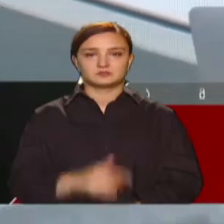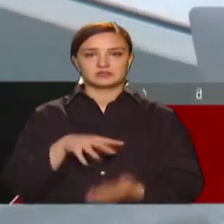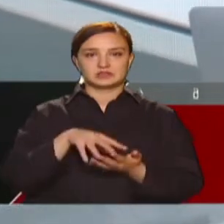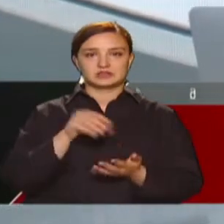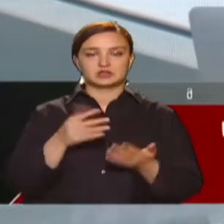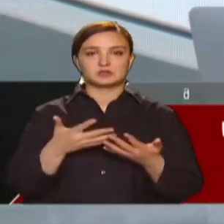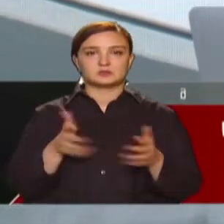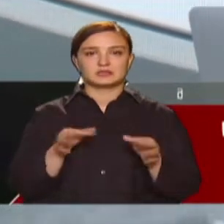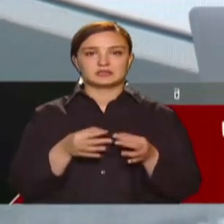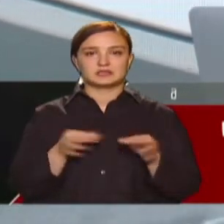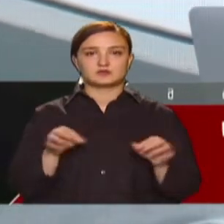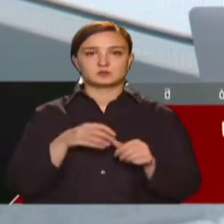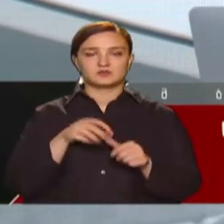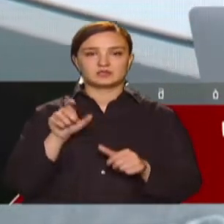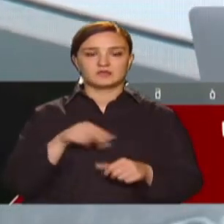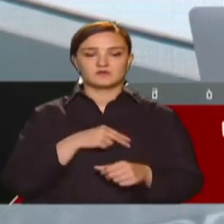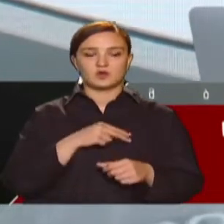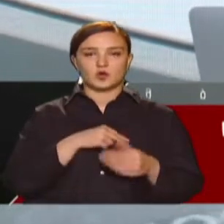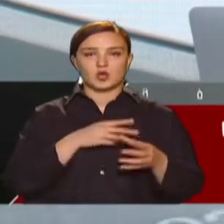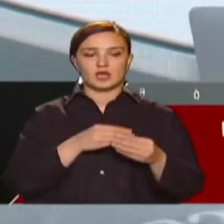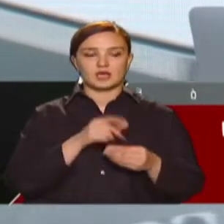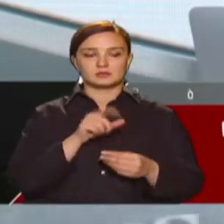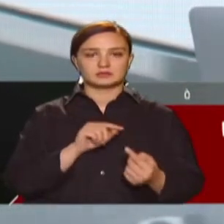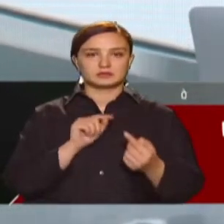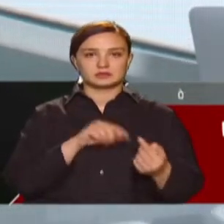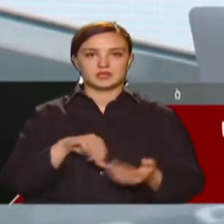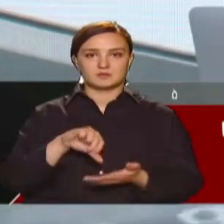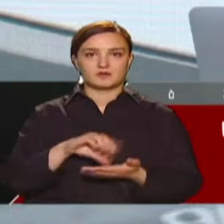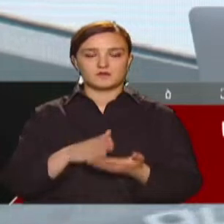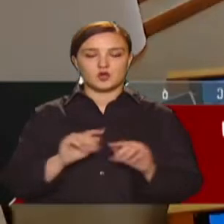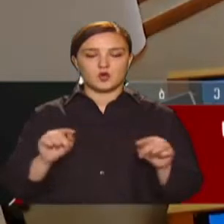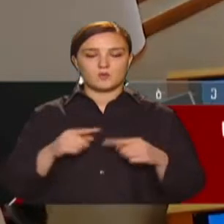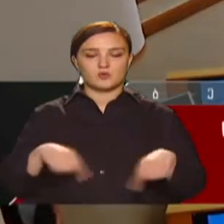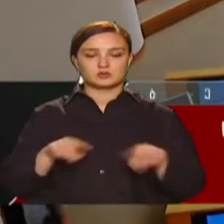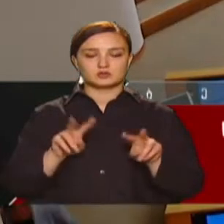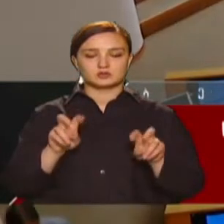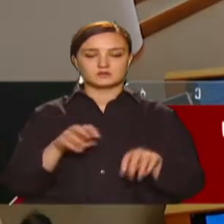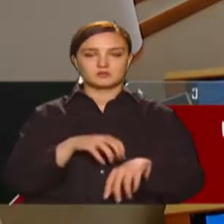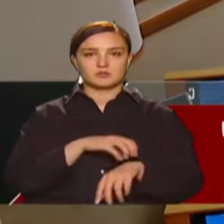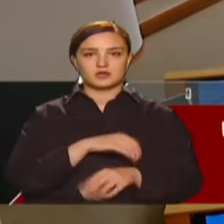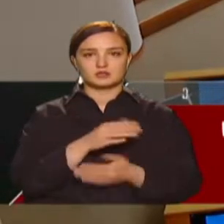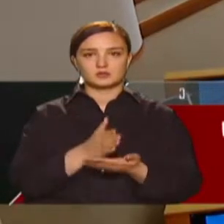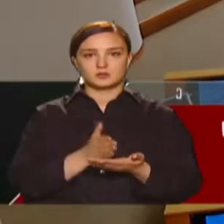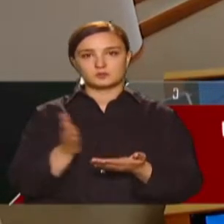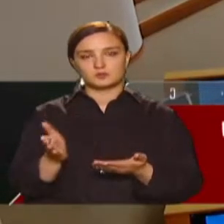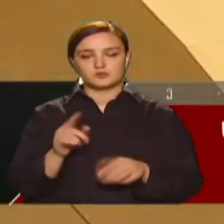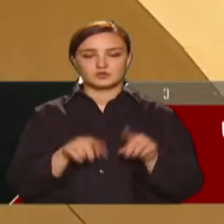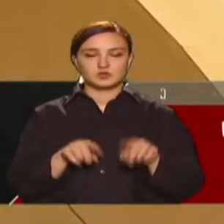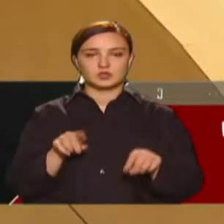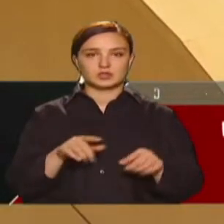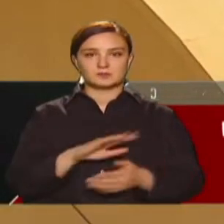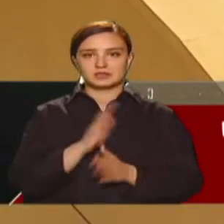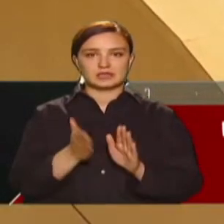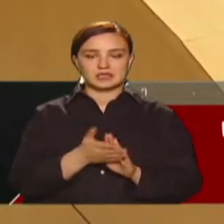Kirchi meti თავისუფლების ლიდერი კოლეგების წინააღმდეგ გამოდის. Opoziciat წოდებული პარტიების წევრთა ნაწილი და რიგ შემთხვევაში